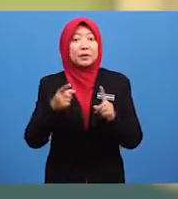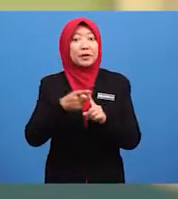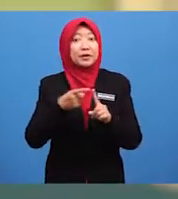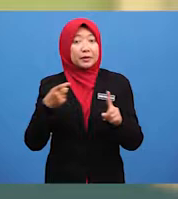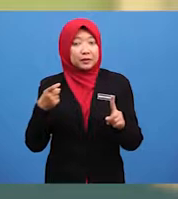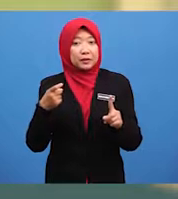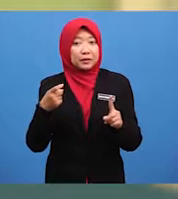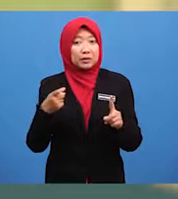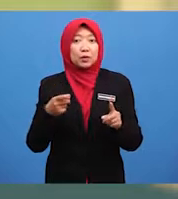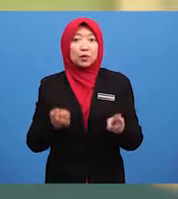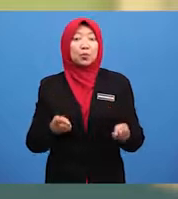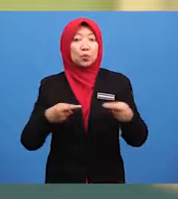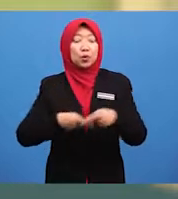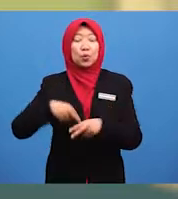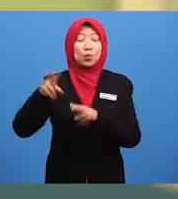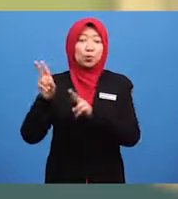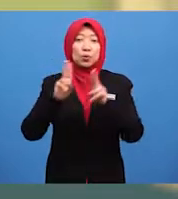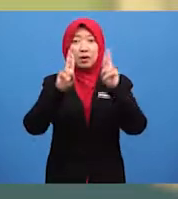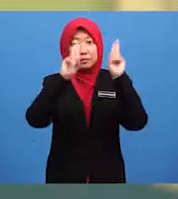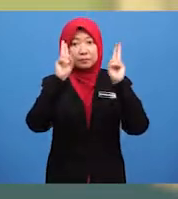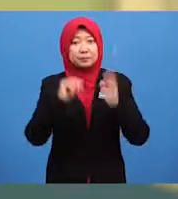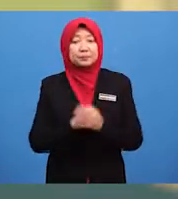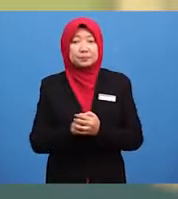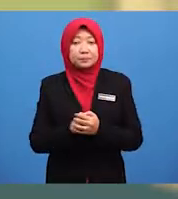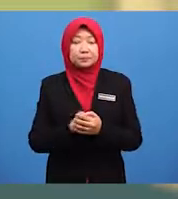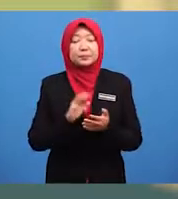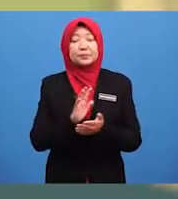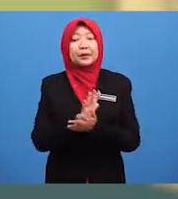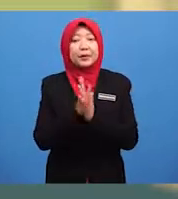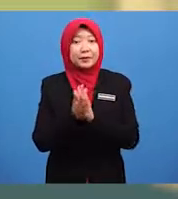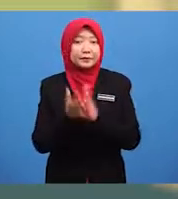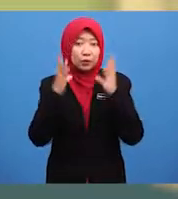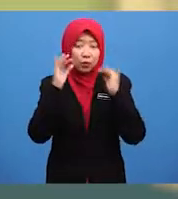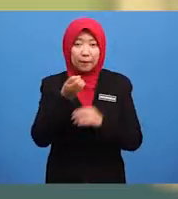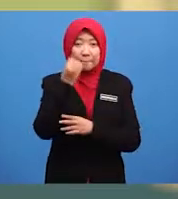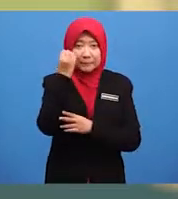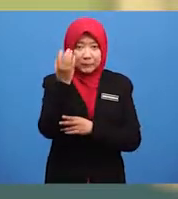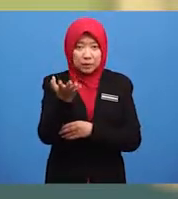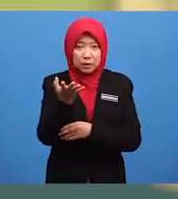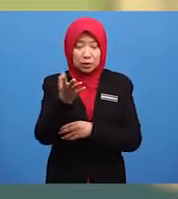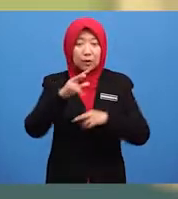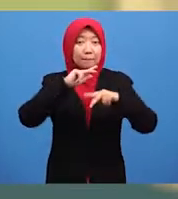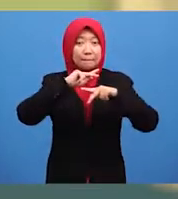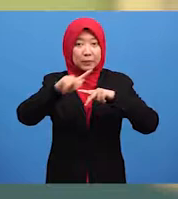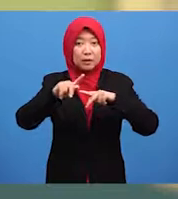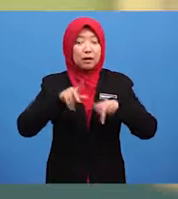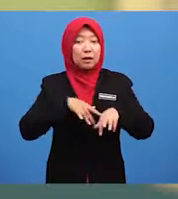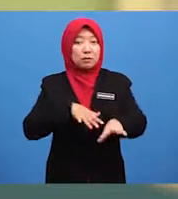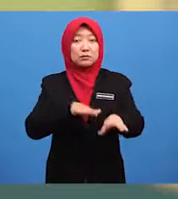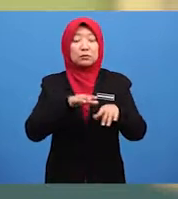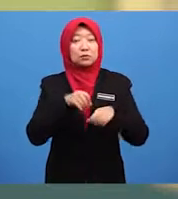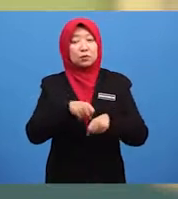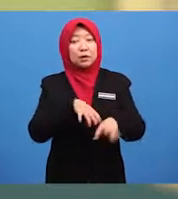ruang udara. Oleh itu, cikgu hendak menerangkan bahawa peringkat aliran sungai